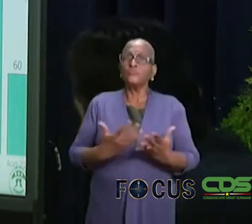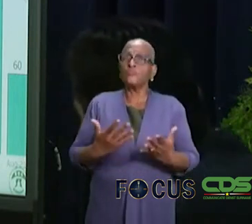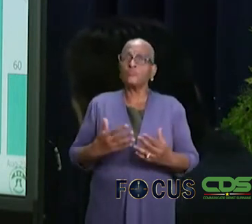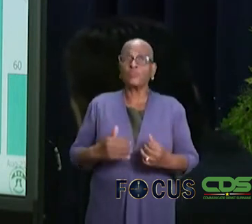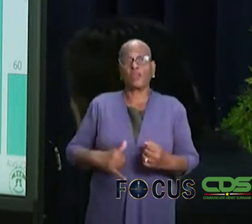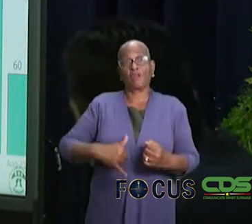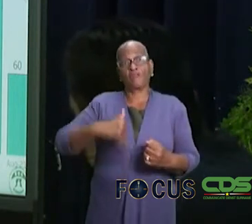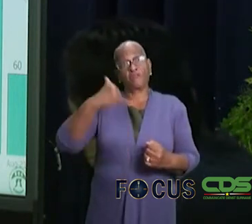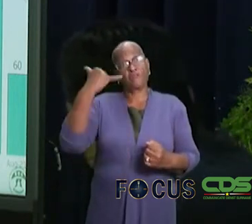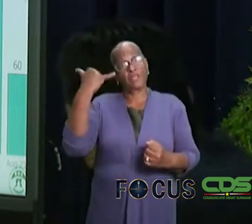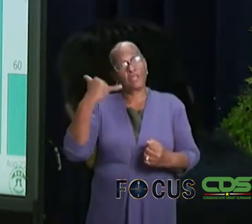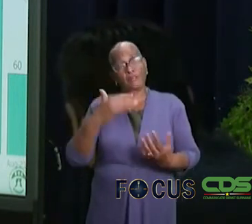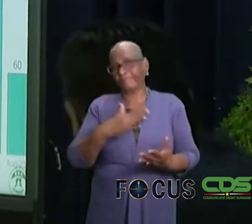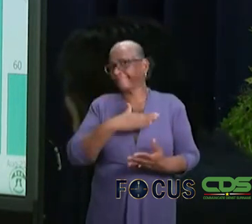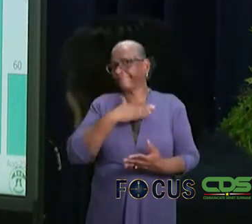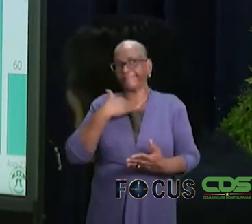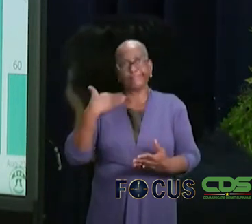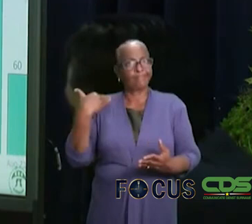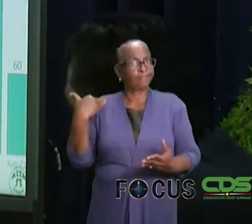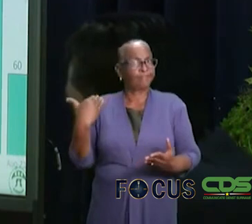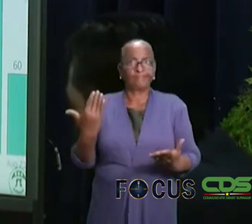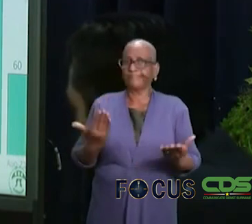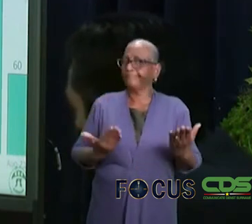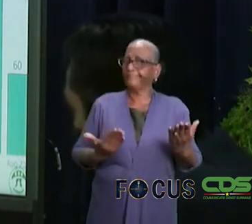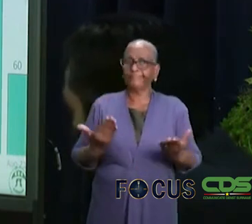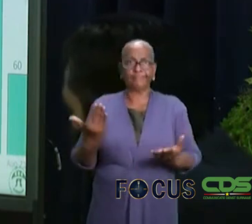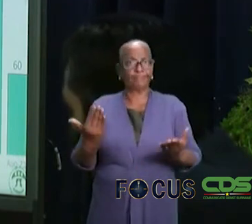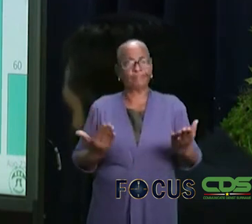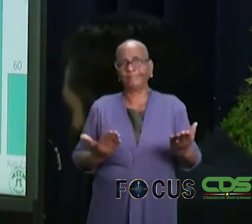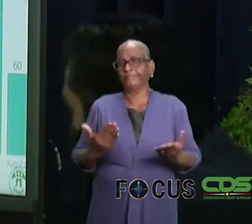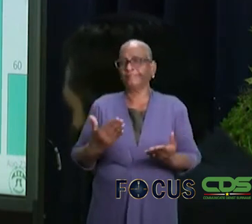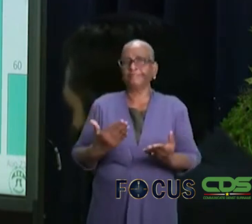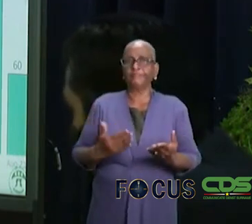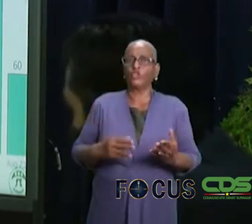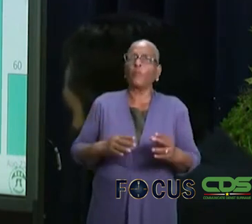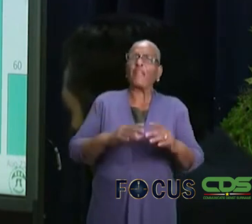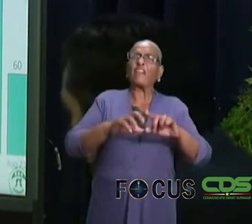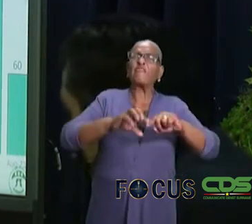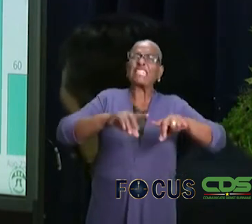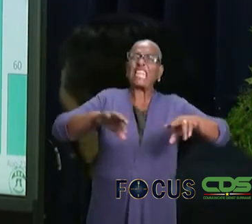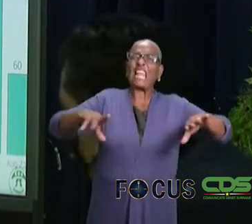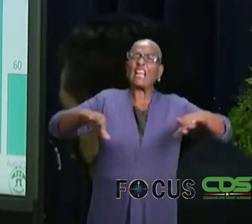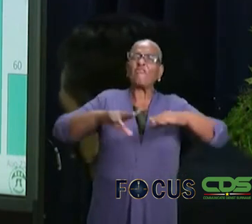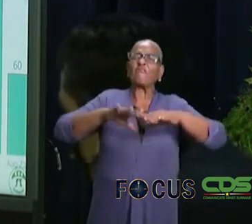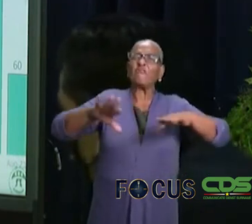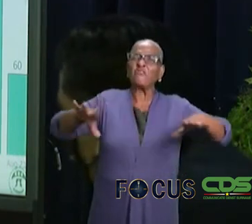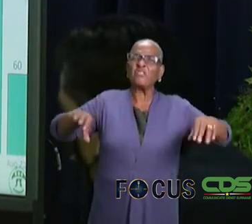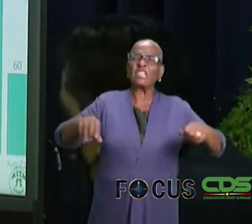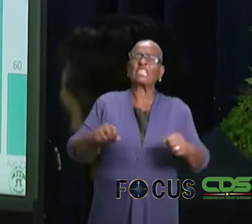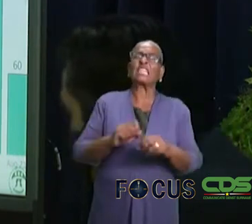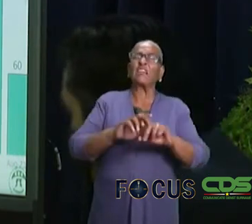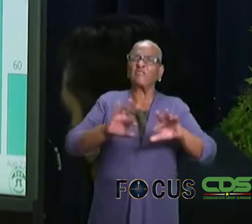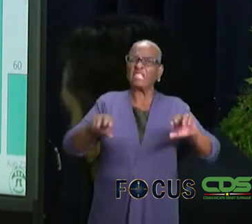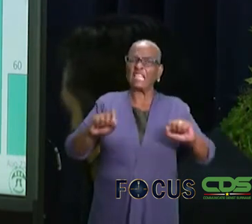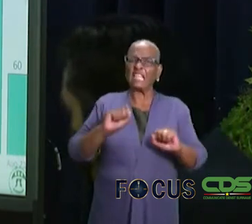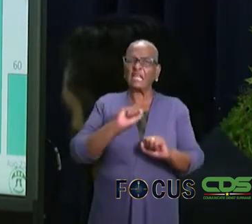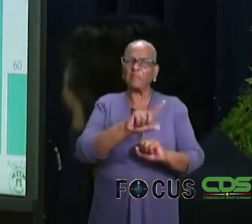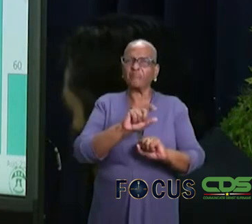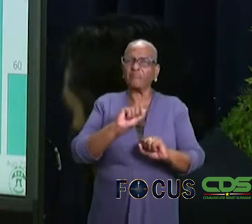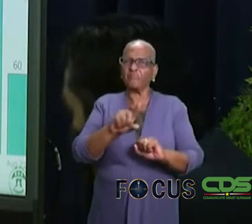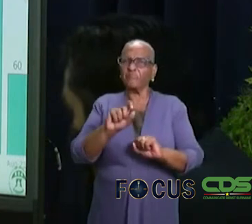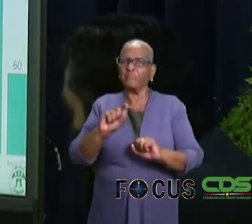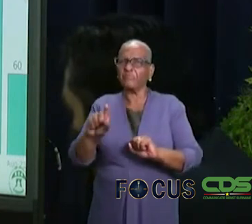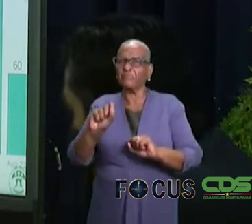veel meer doden gehad. Dat heeft niet alleen te maken met het aantal cases, het heeft ook aan te maken met de varianten. We weten allemaal, we gaan dat, straks dat ook zien, dat in de derde